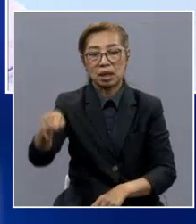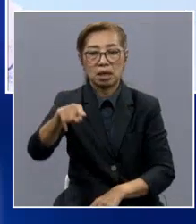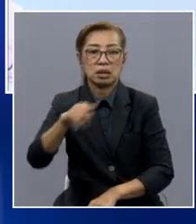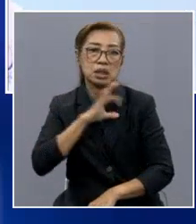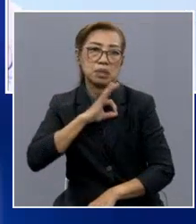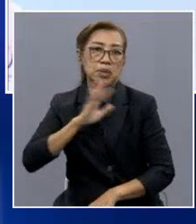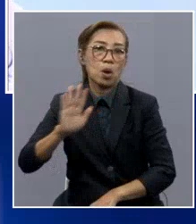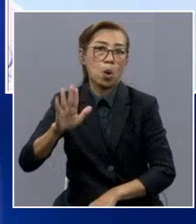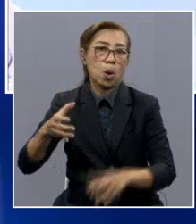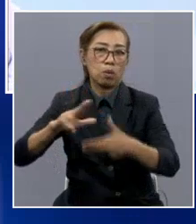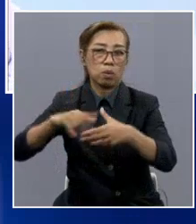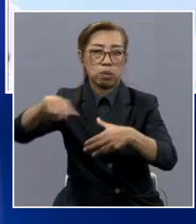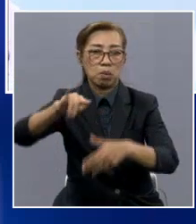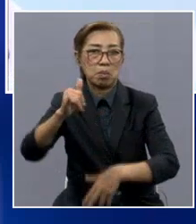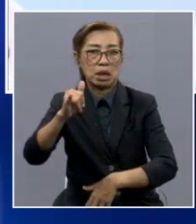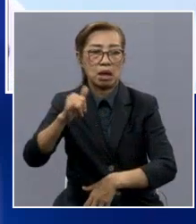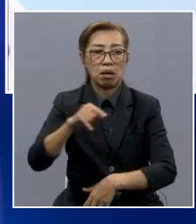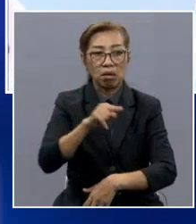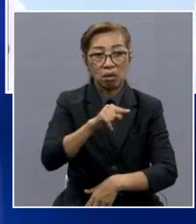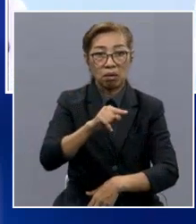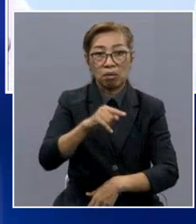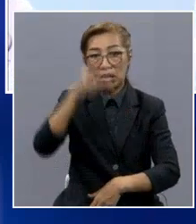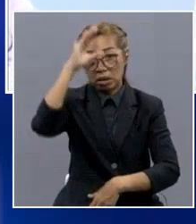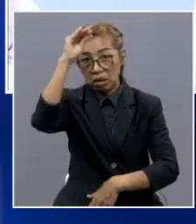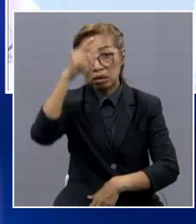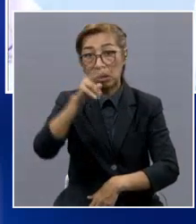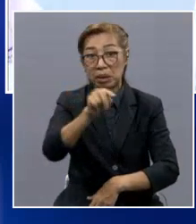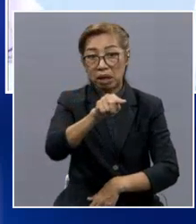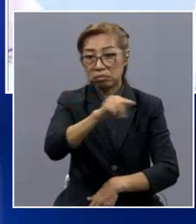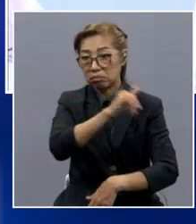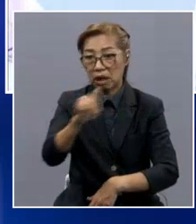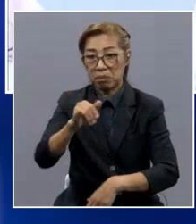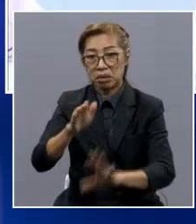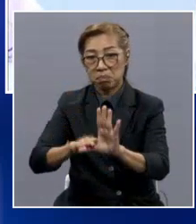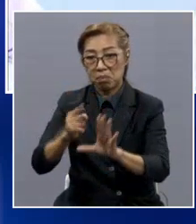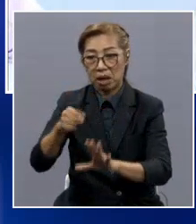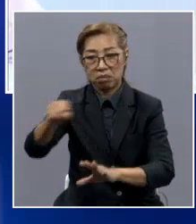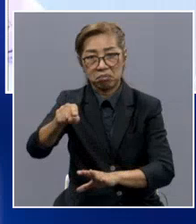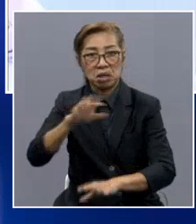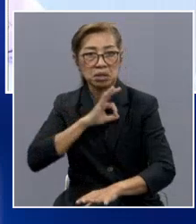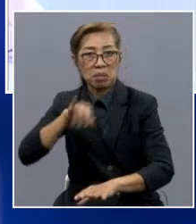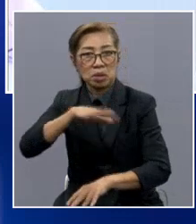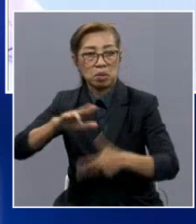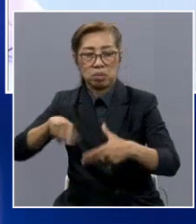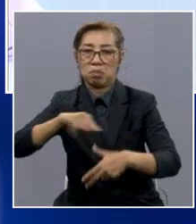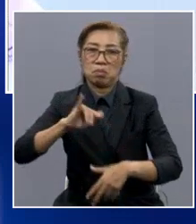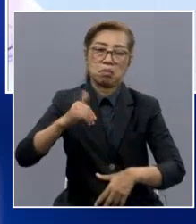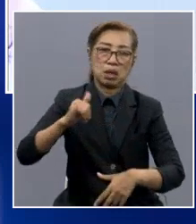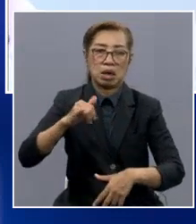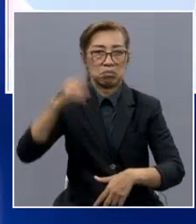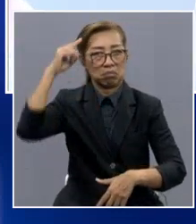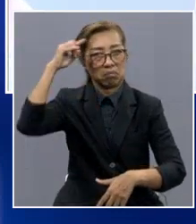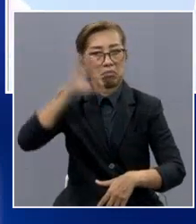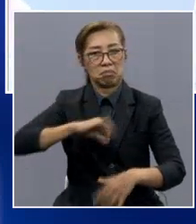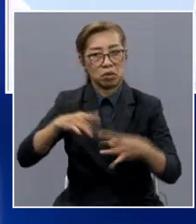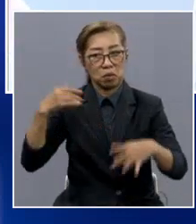ยไม่เห็นด้วยที่ว่าเนี่ยอาจไม่เห็นด้วยว่าที่ผู้กองกลับมาหรือเปล่าอันนี้ไม่ทราบนะครับทีนี้ความเคลื่อนไหวครับพลเอกวิทย์เนี่ยชัดเจนมาอยู่แล้วสมัครเป็นสมาชิกพรร